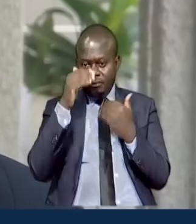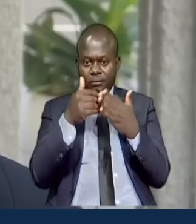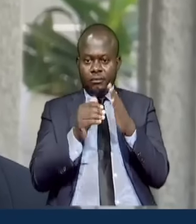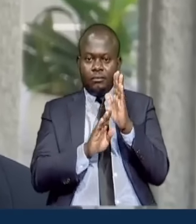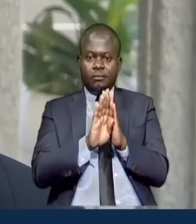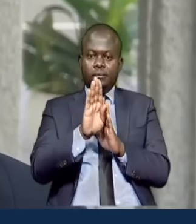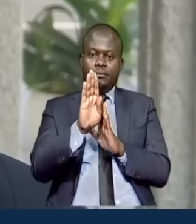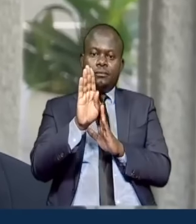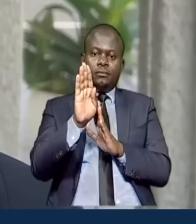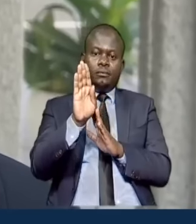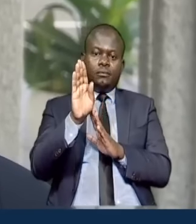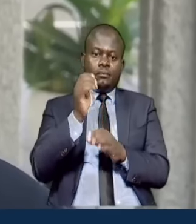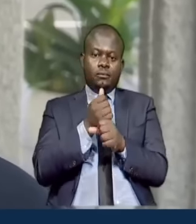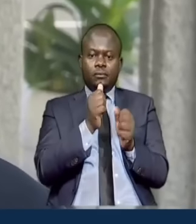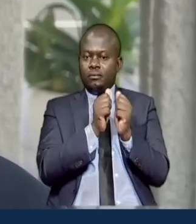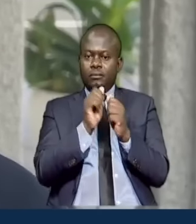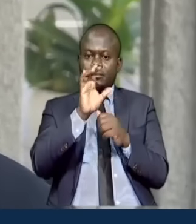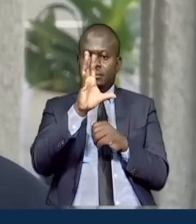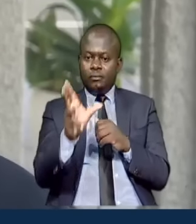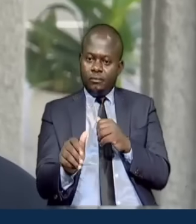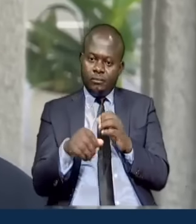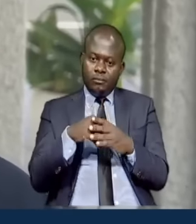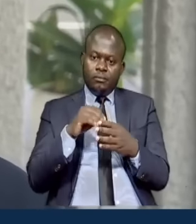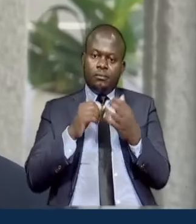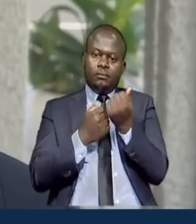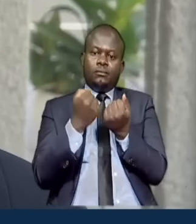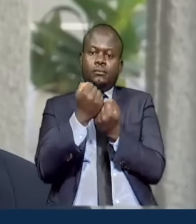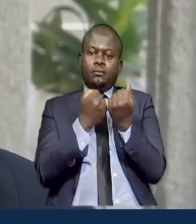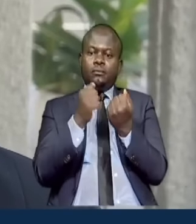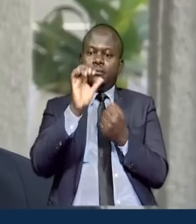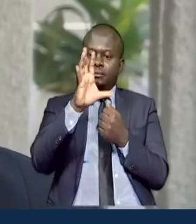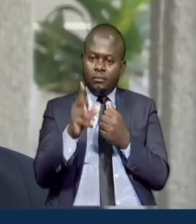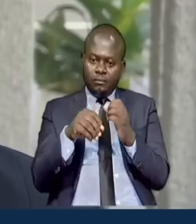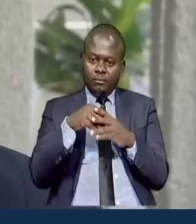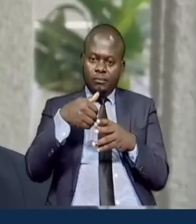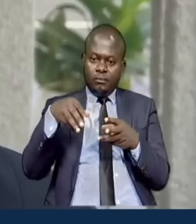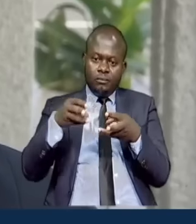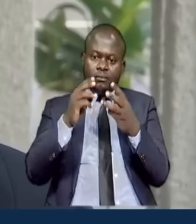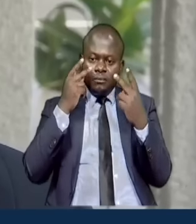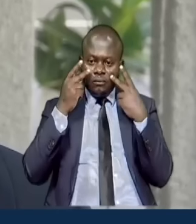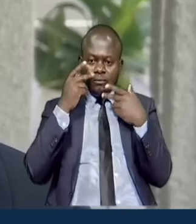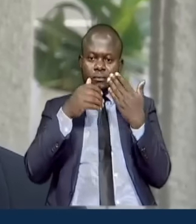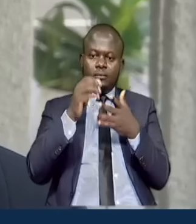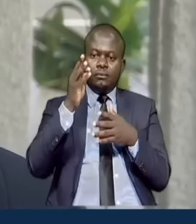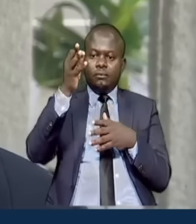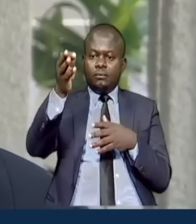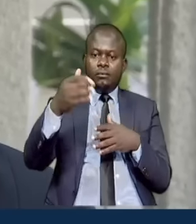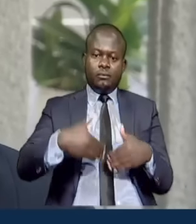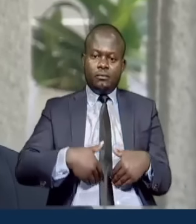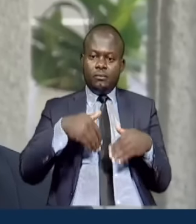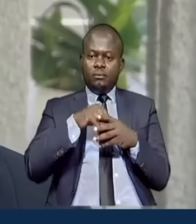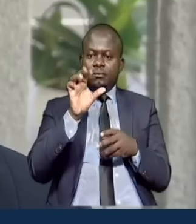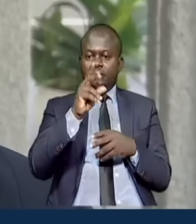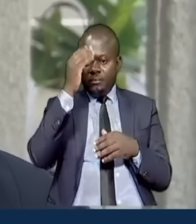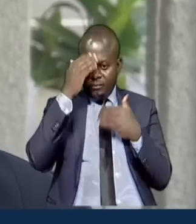duteze imbere uko kwishyira hamwe kwa Afurika, uko gukorana kwa Afurika, uko kureba hazaza h'urubyiruko rwa Afurika kugira